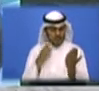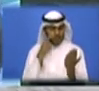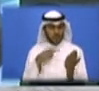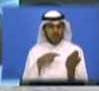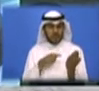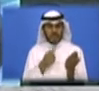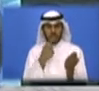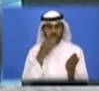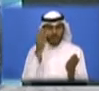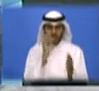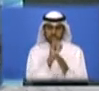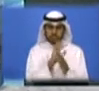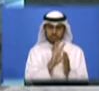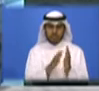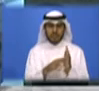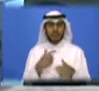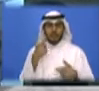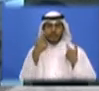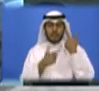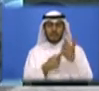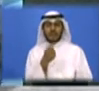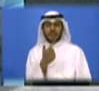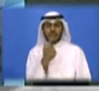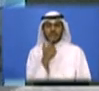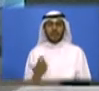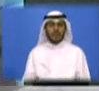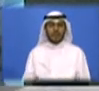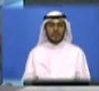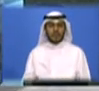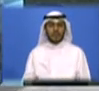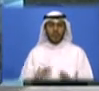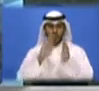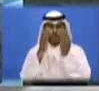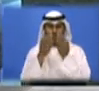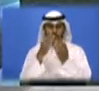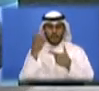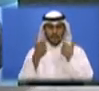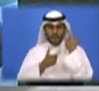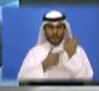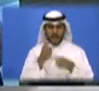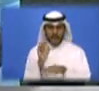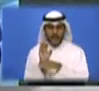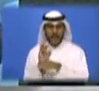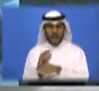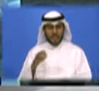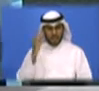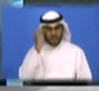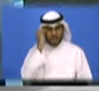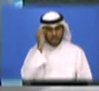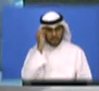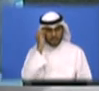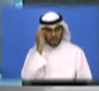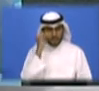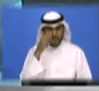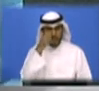وأخذوا معلومات، وبعدين قالوا لي عن الفحص، ودوني غرفة الفحص وقالوا لي أن أتوقع أن يكون في